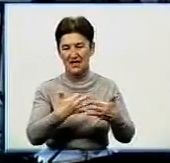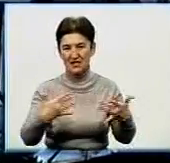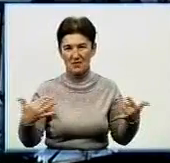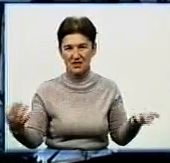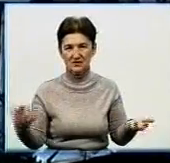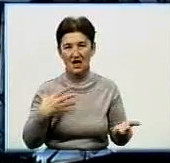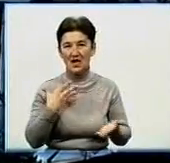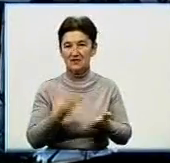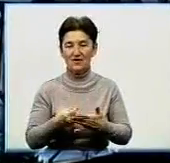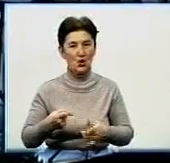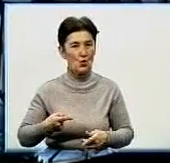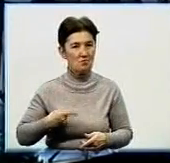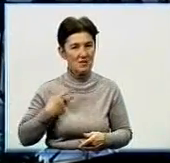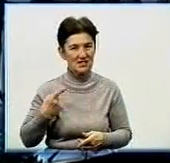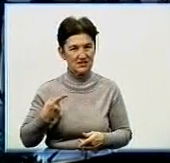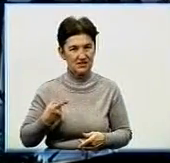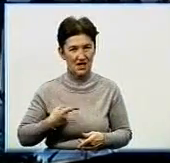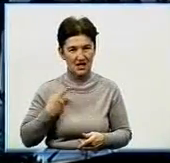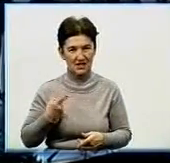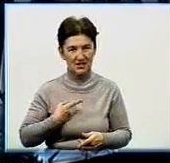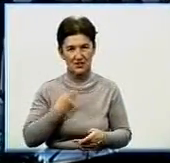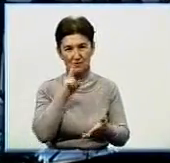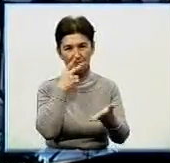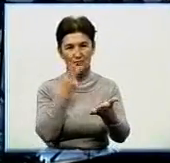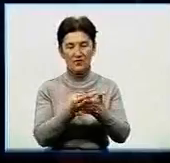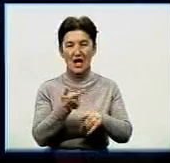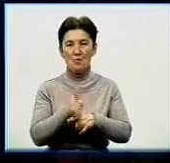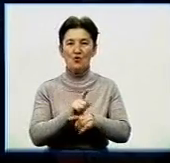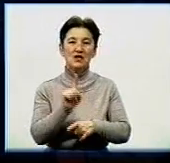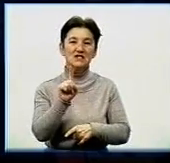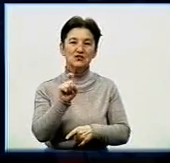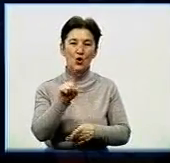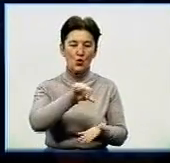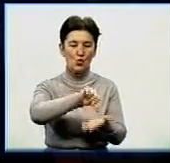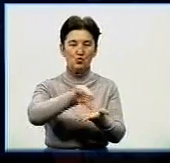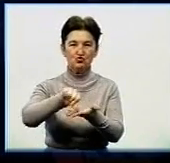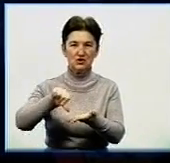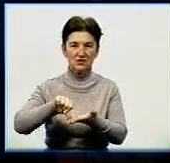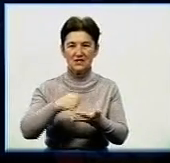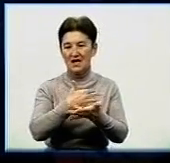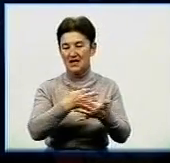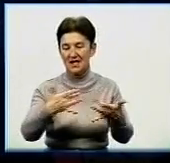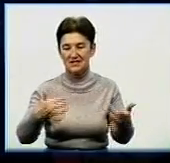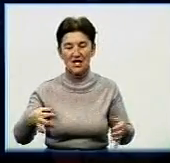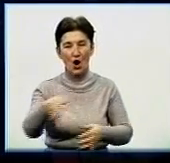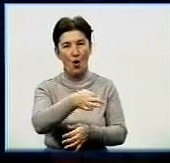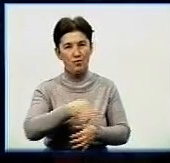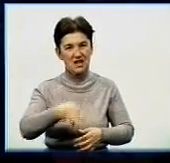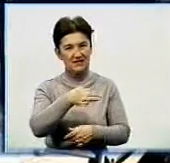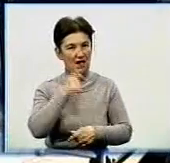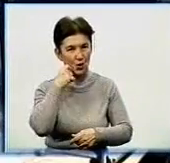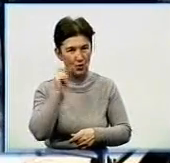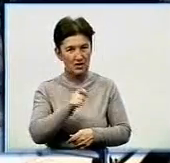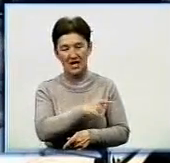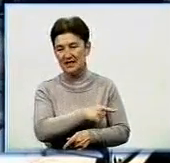Свою майстерність гри на струнних інструментах продемонструють понад 100 учасників та 7 ансамблів з різних областей України. Фестиваль